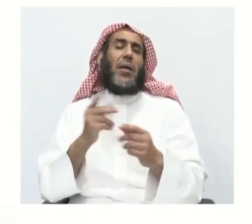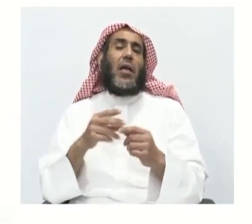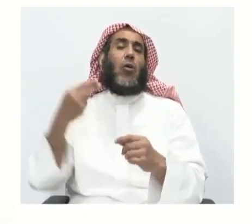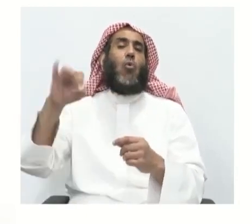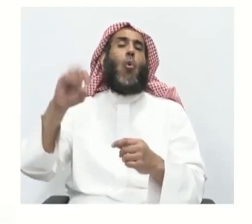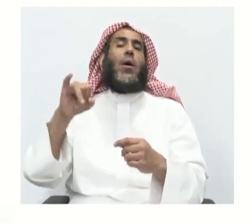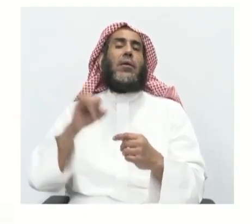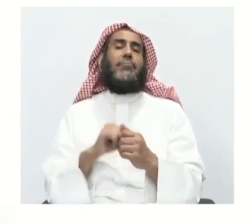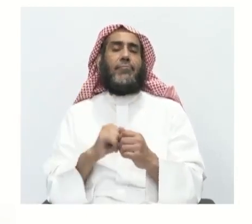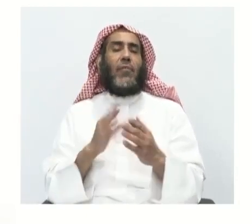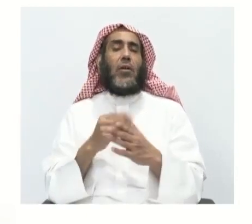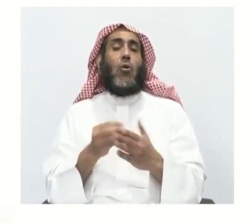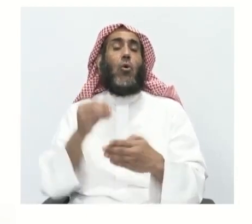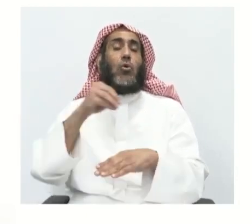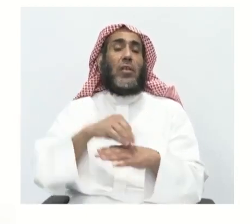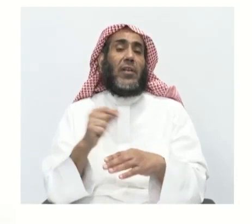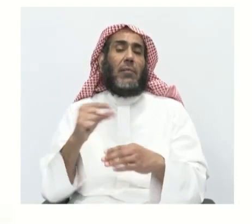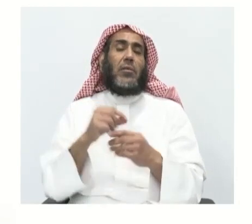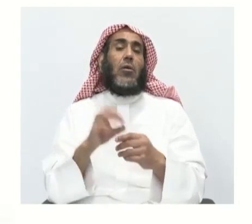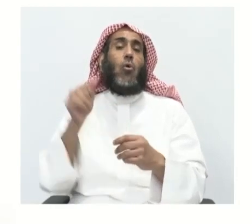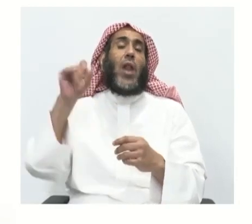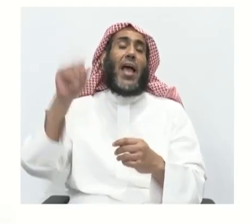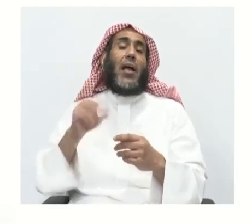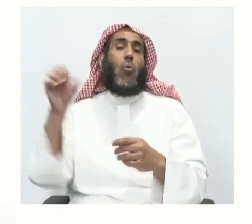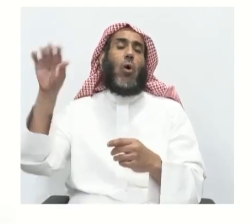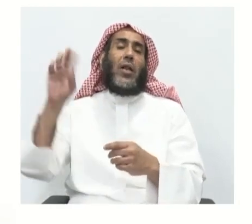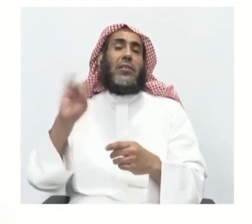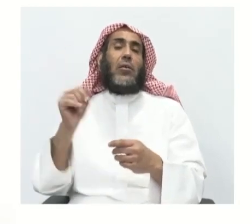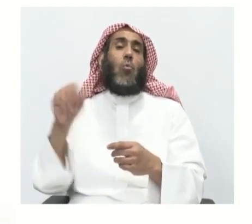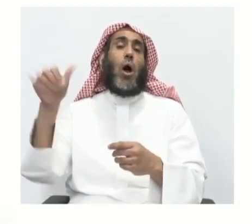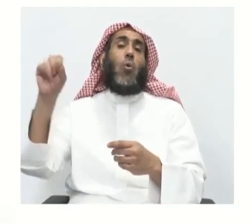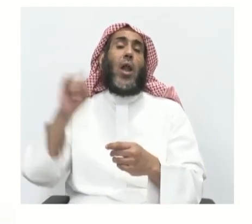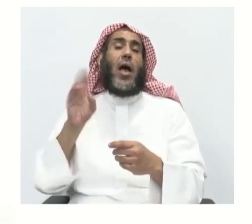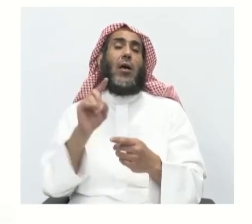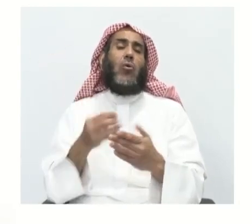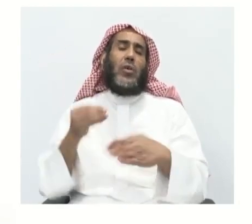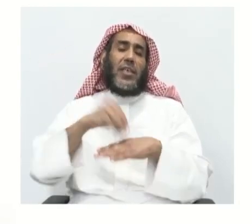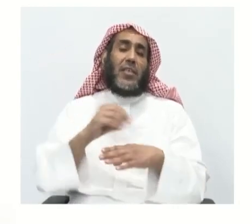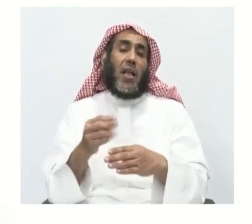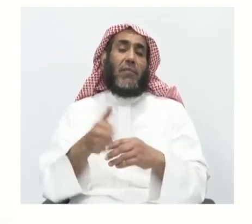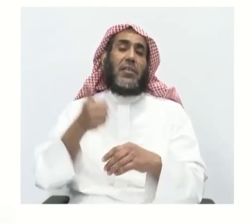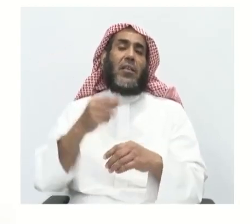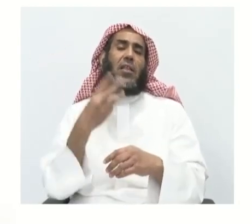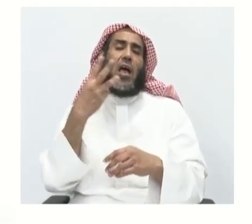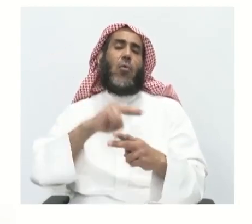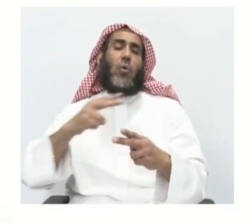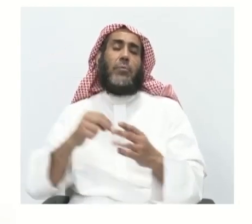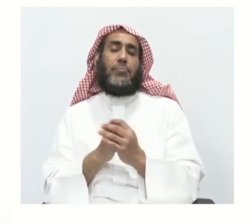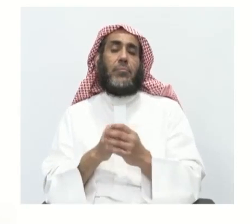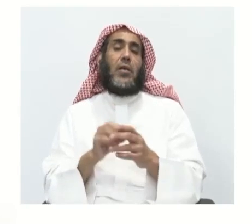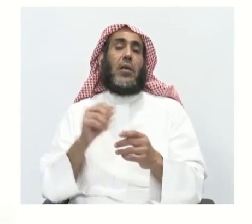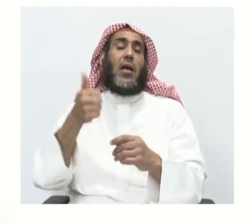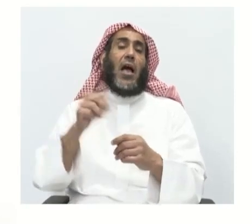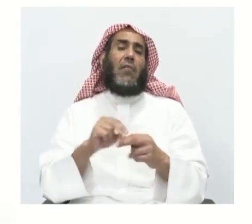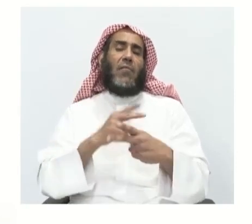وبين وبين عمر وتزاد في الكلمات الاتيه اولائك واولات واولا وزياده الالف الالف الزائده ثلاثه انواع هي